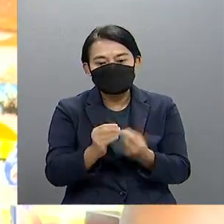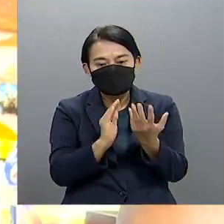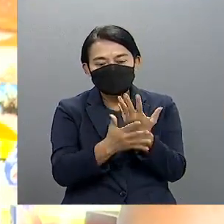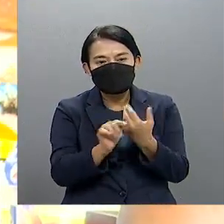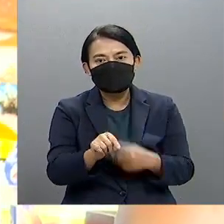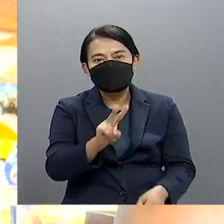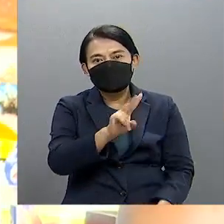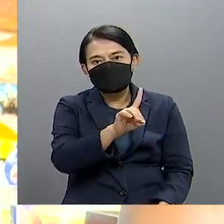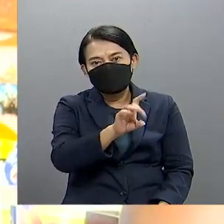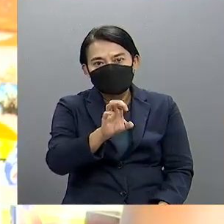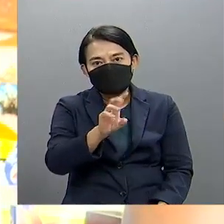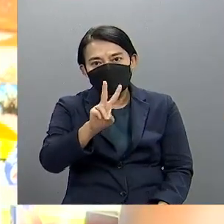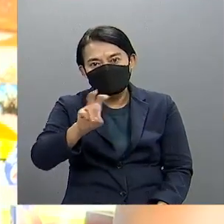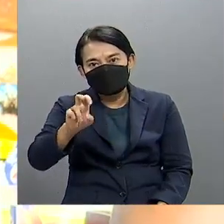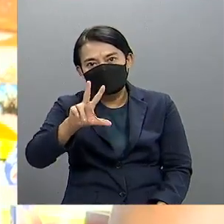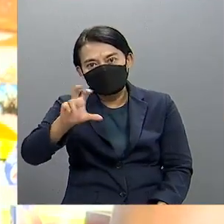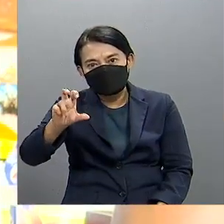แพงทุกอย่างเลยค่ะพี